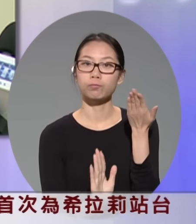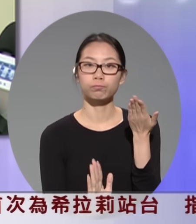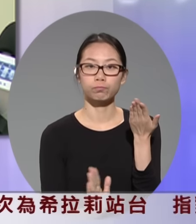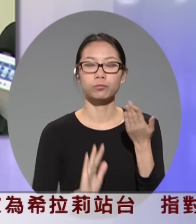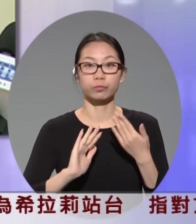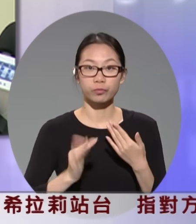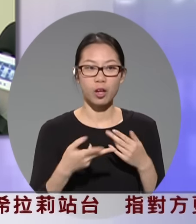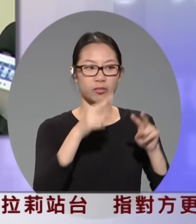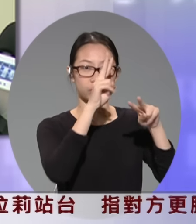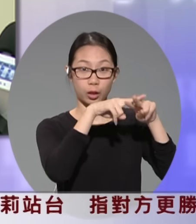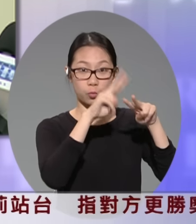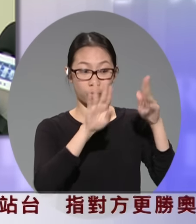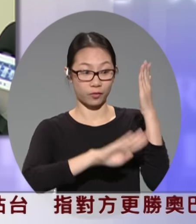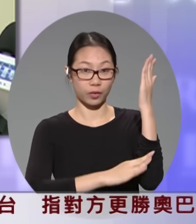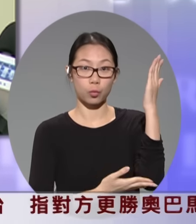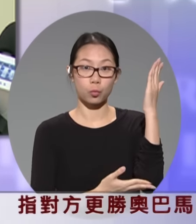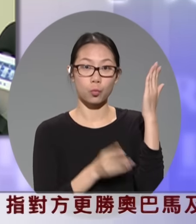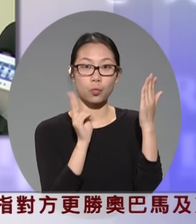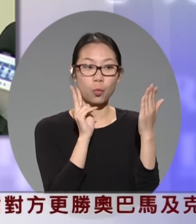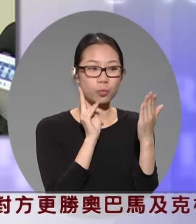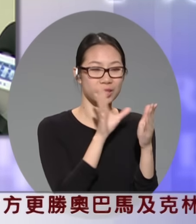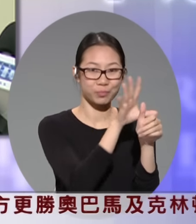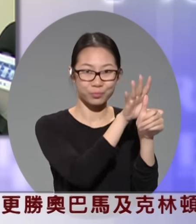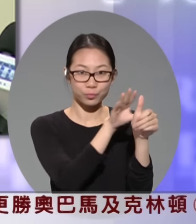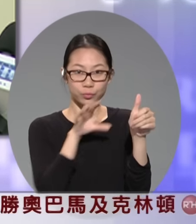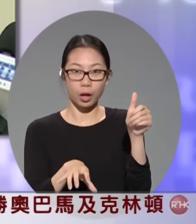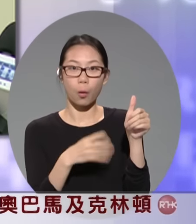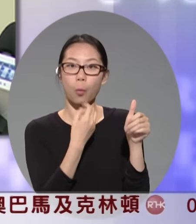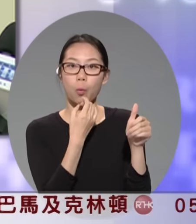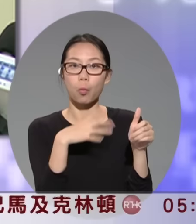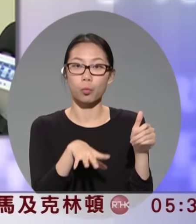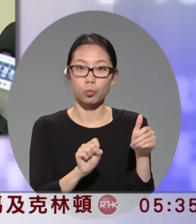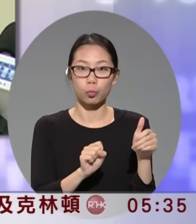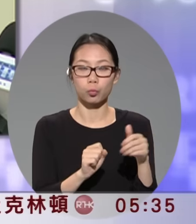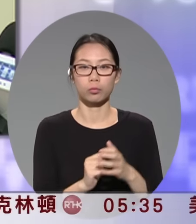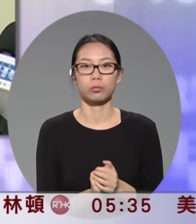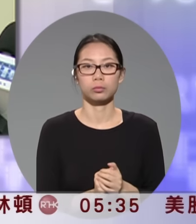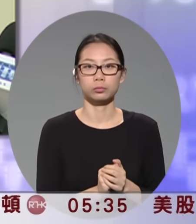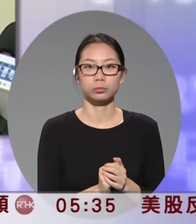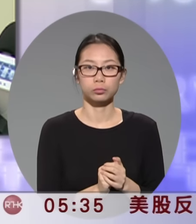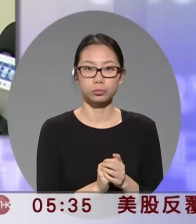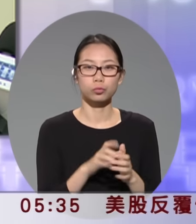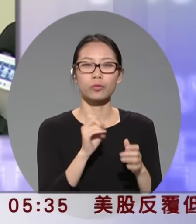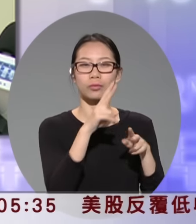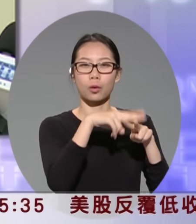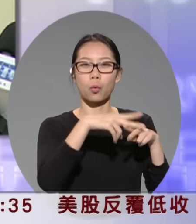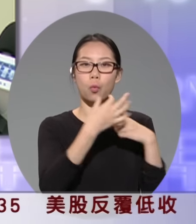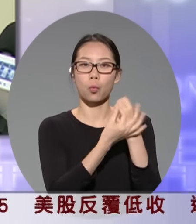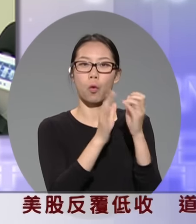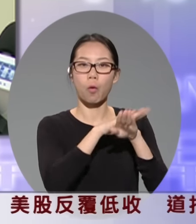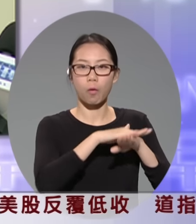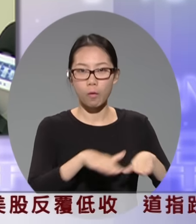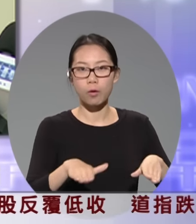國內的法律引入來香港適用，將國安法引入來等等的